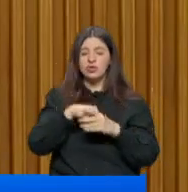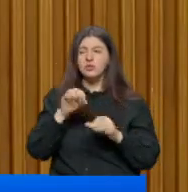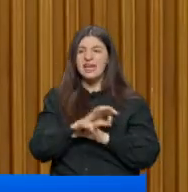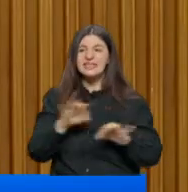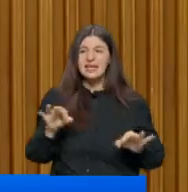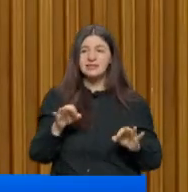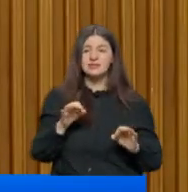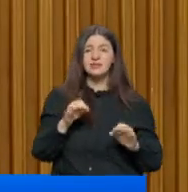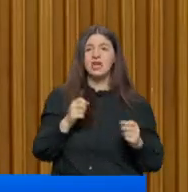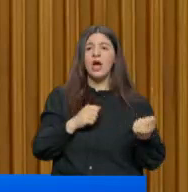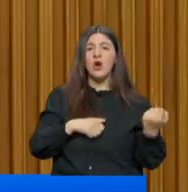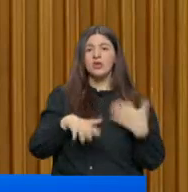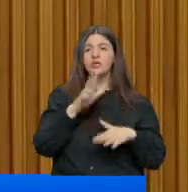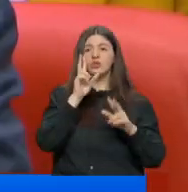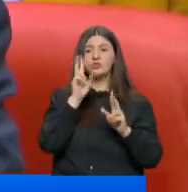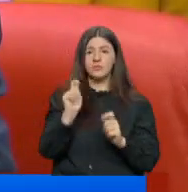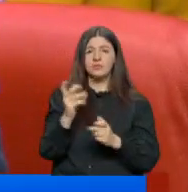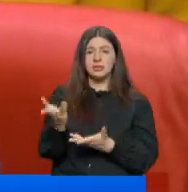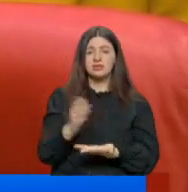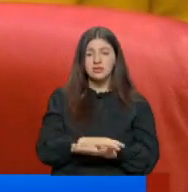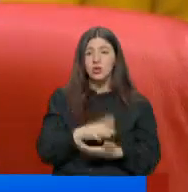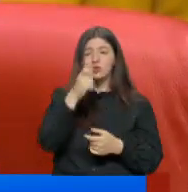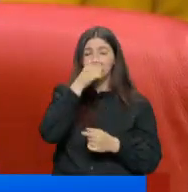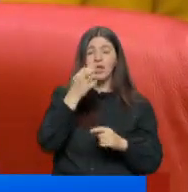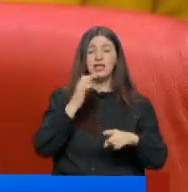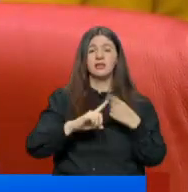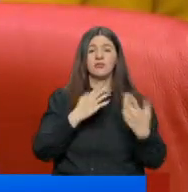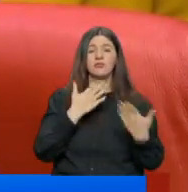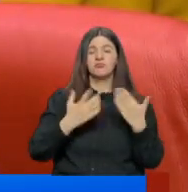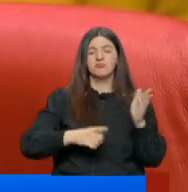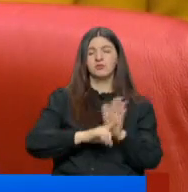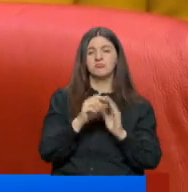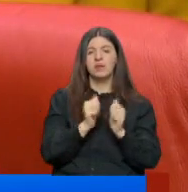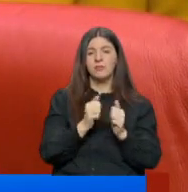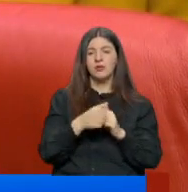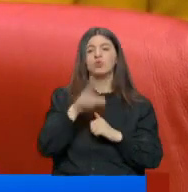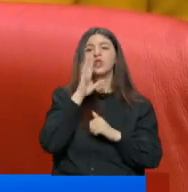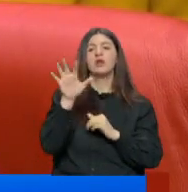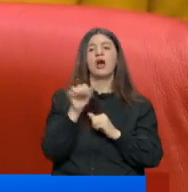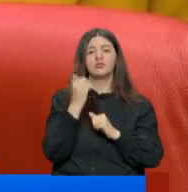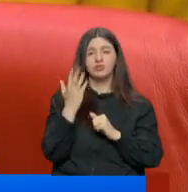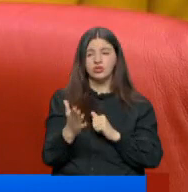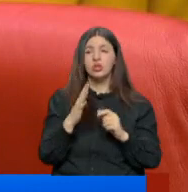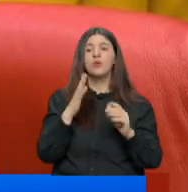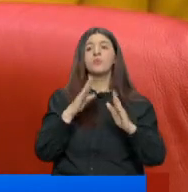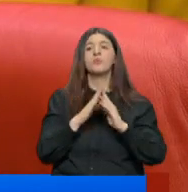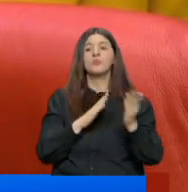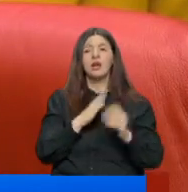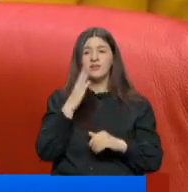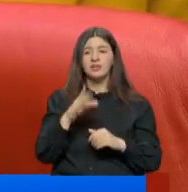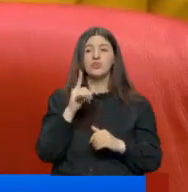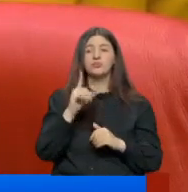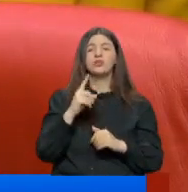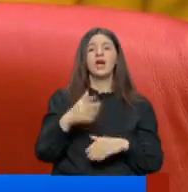somut eylemlerinin görülmesiydi. Türkiye diplomatik başarısı ile sonuç almıştır. Muhalefetin de